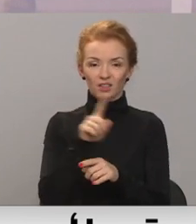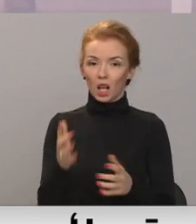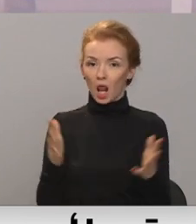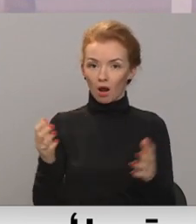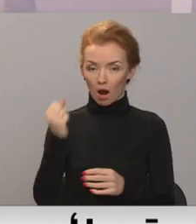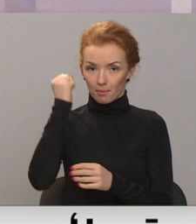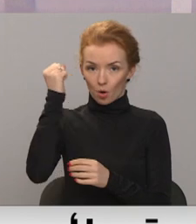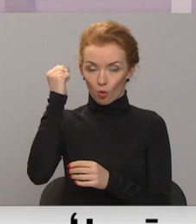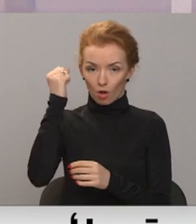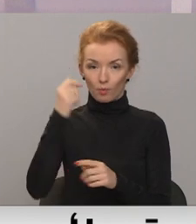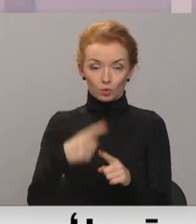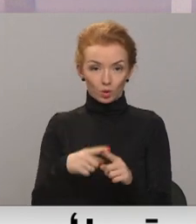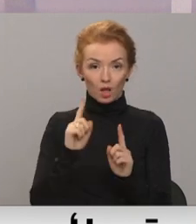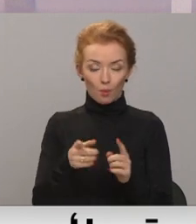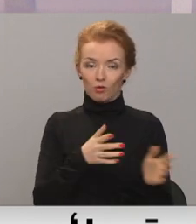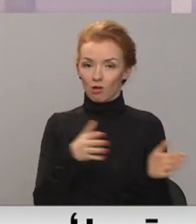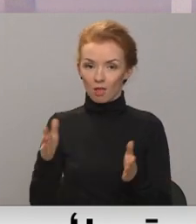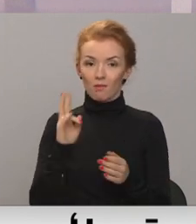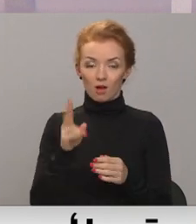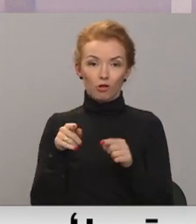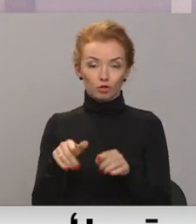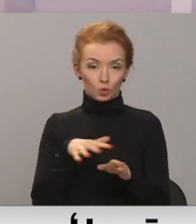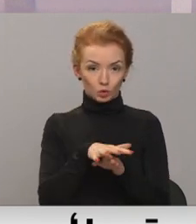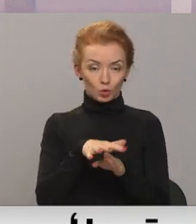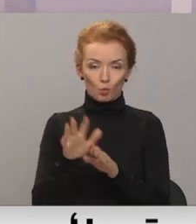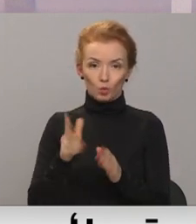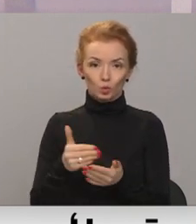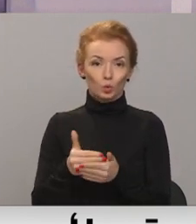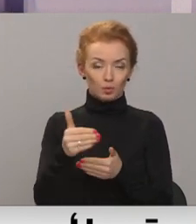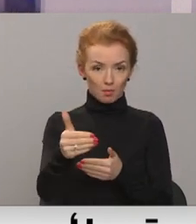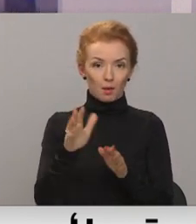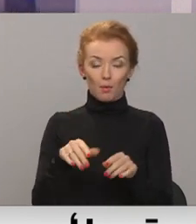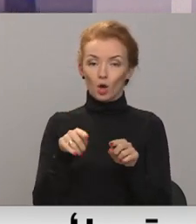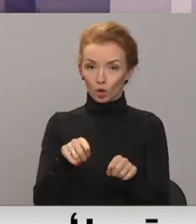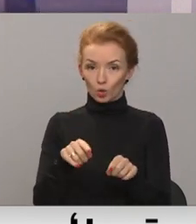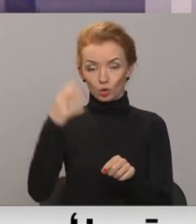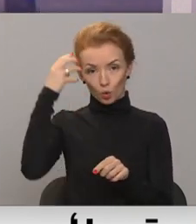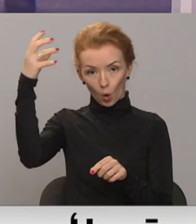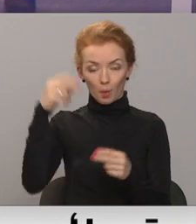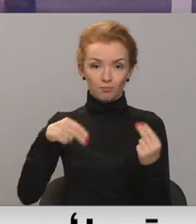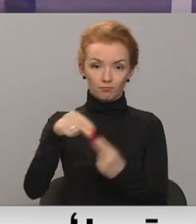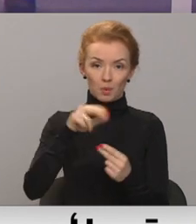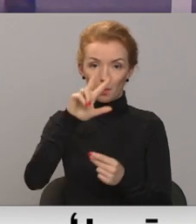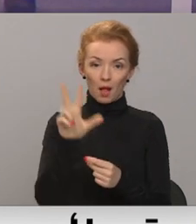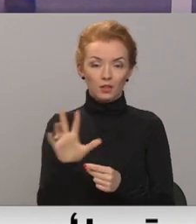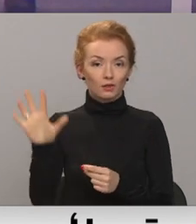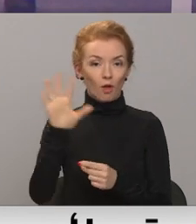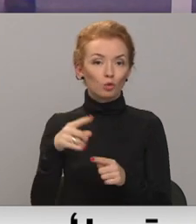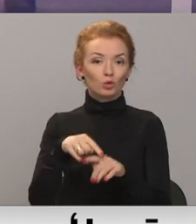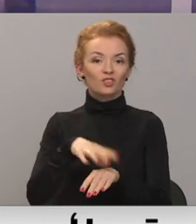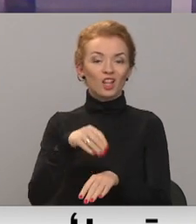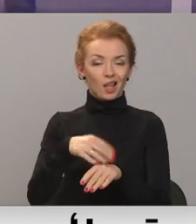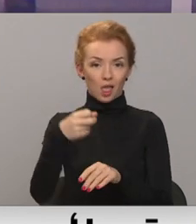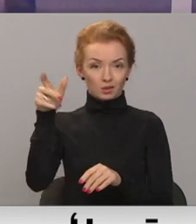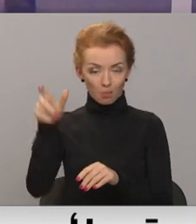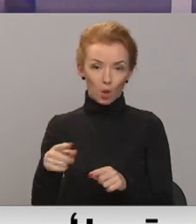Savienības austrumos. Ir jābūt gataviem, ka hibrīdu uzbrukumi būs arī turpmāk. Par to Stokholmā sprieda Baltijas valstu un Zviedrijas eksperti un